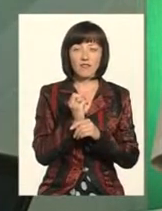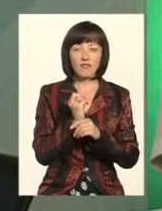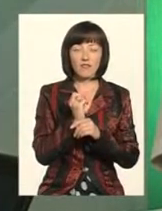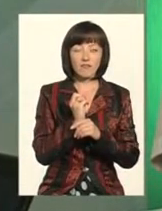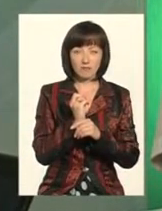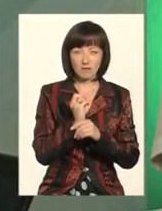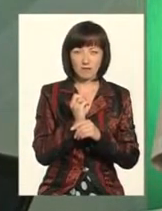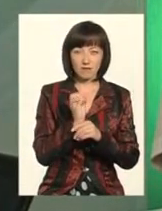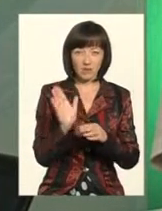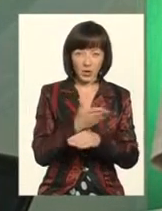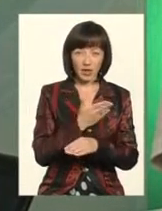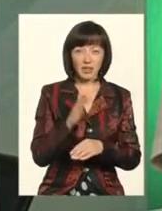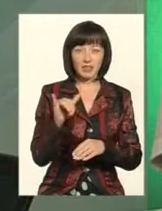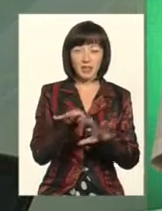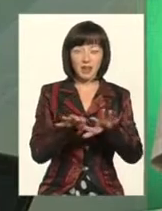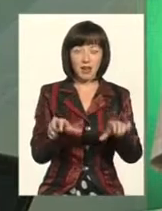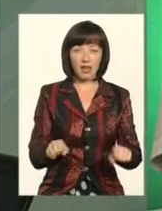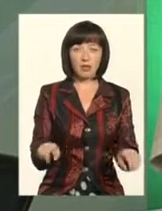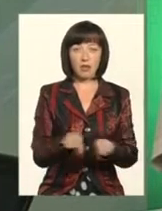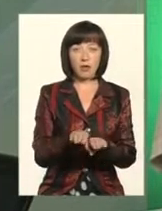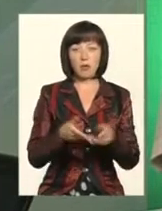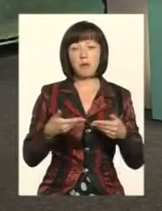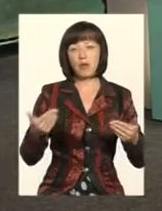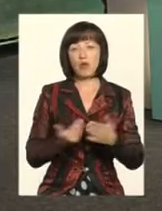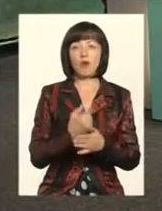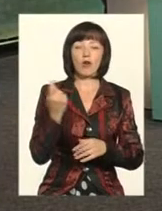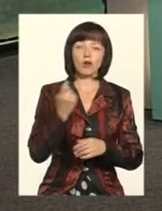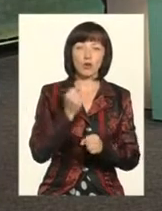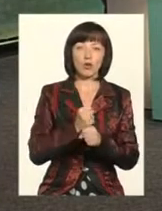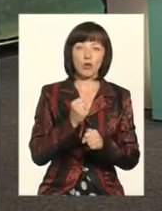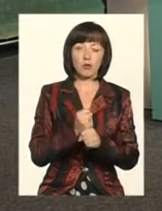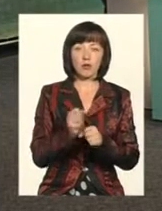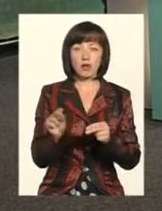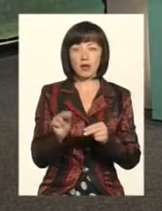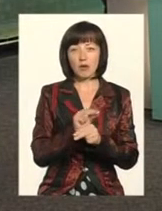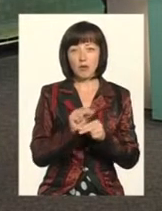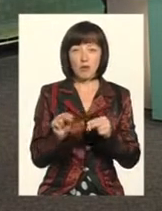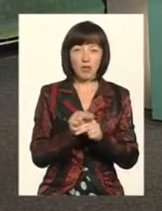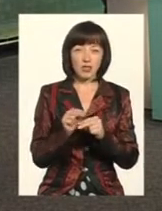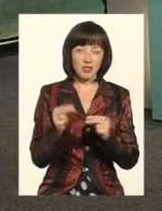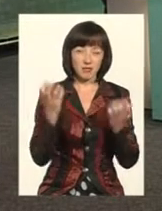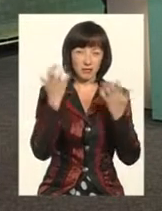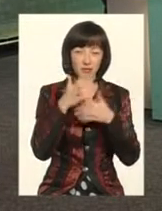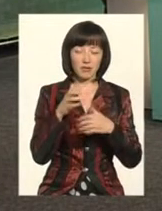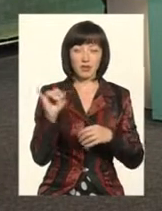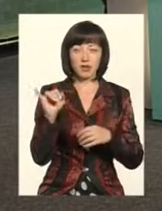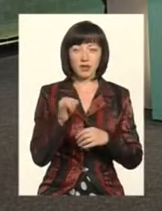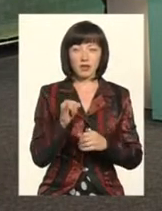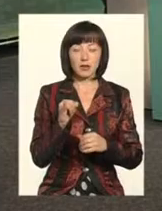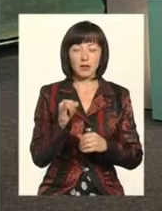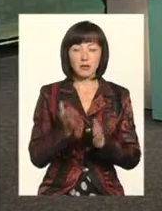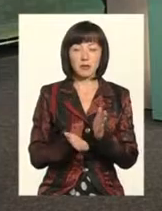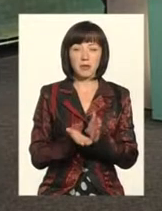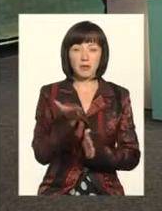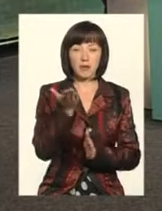приходять. І типа ми нові хазяї роблять, якийсь там ремонтик, 100 раз піднімають